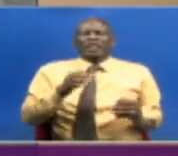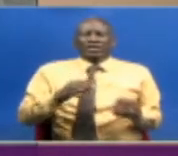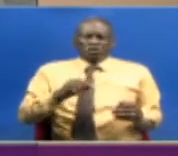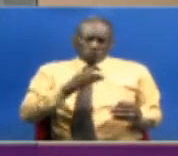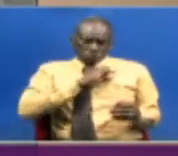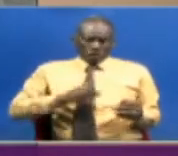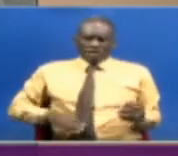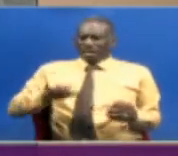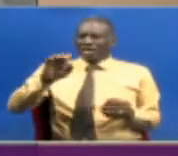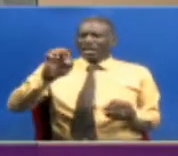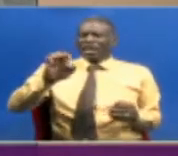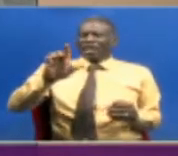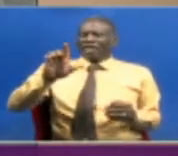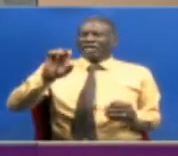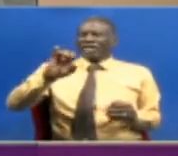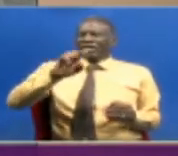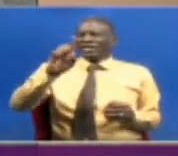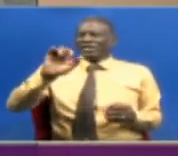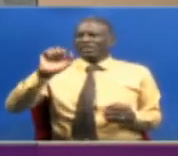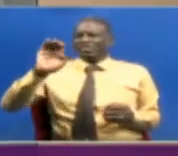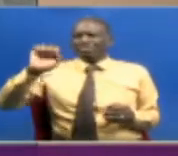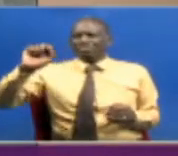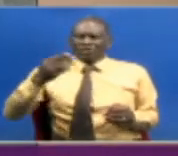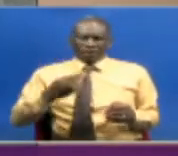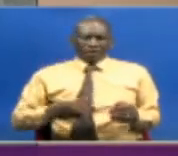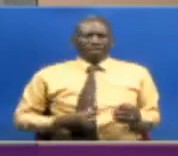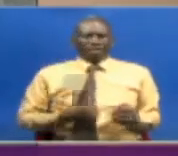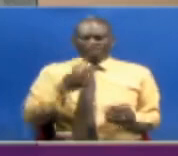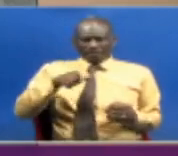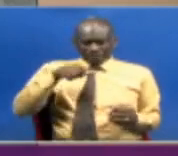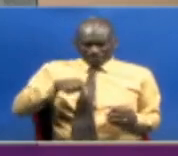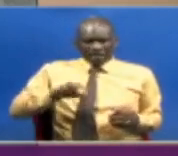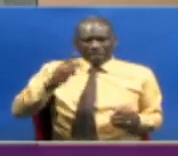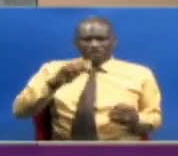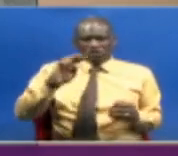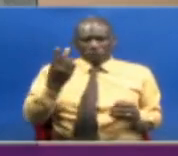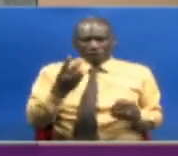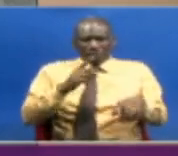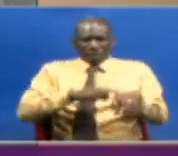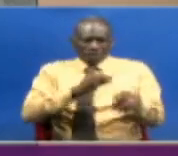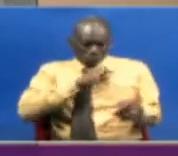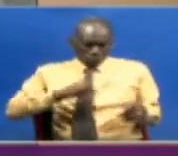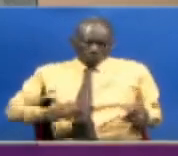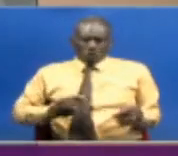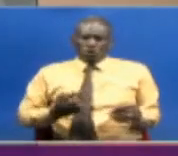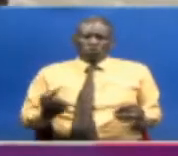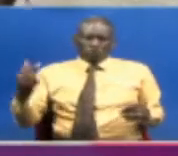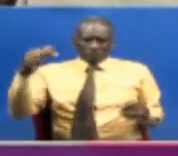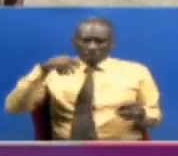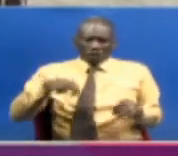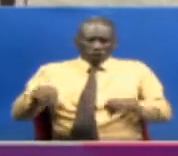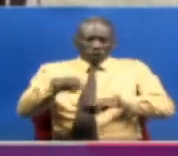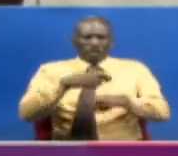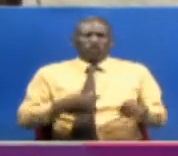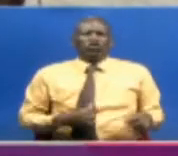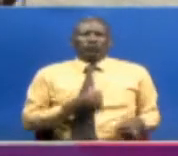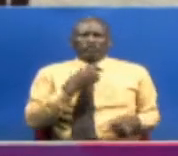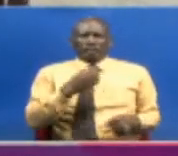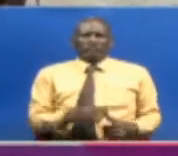kafanya ziara mara mbili zaidi hapa Kenya akiwa malkia wa Uingereza, alikuwa hapa kwa matembezi ya kitaifa.